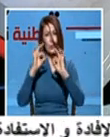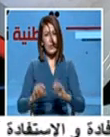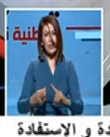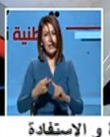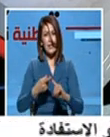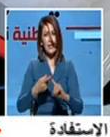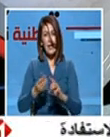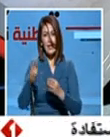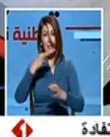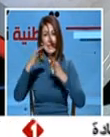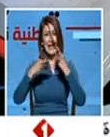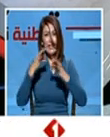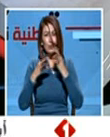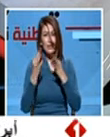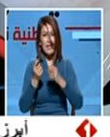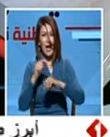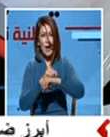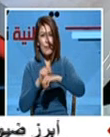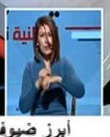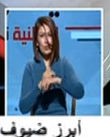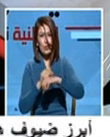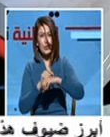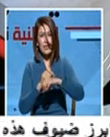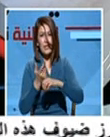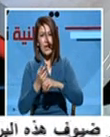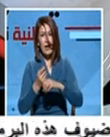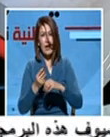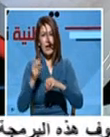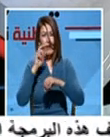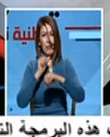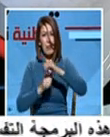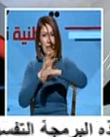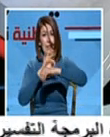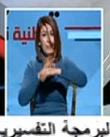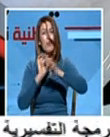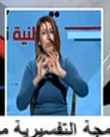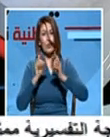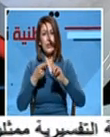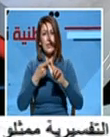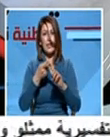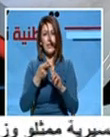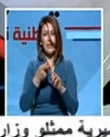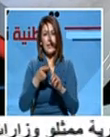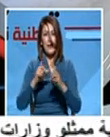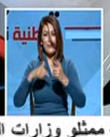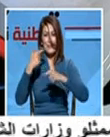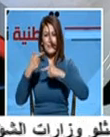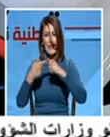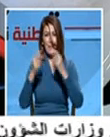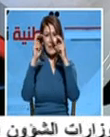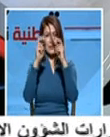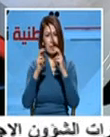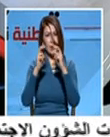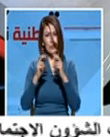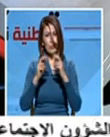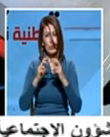على توسكي شيرجي توسكي نجموا هما اما اما من بعد نجموا ينقصوا اما